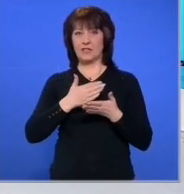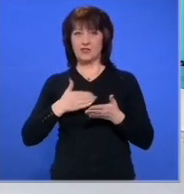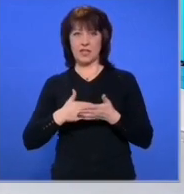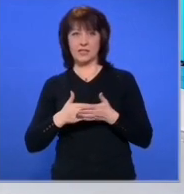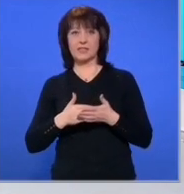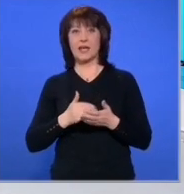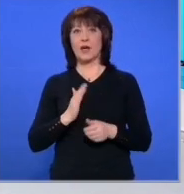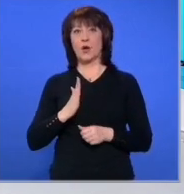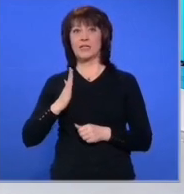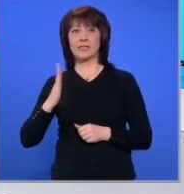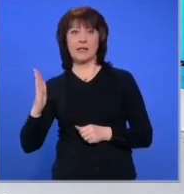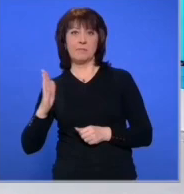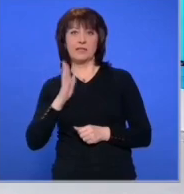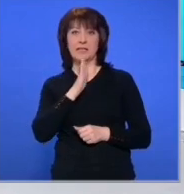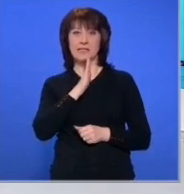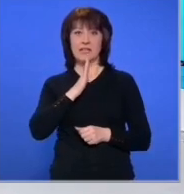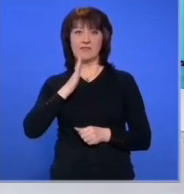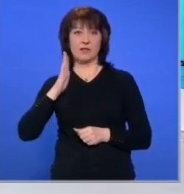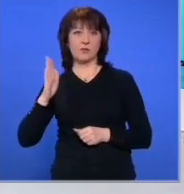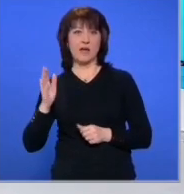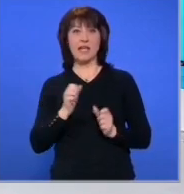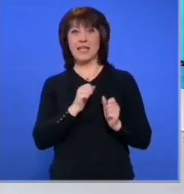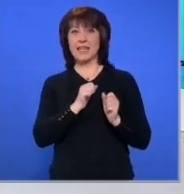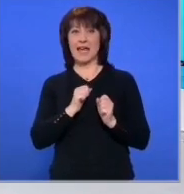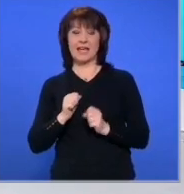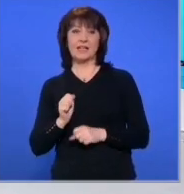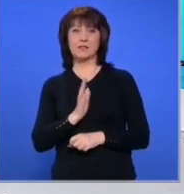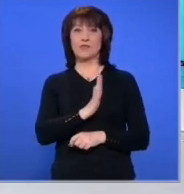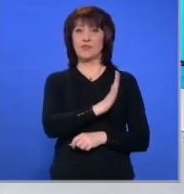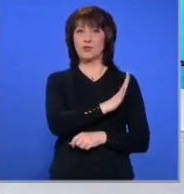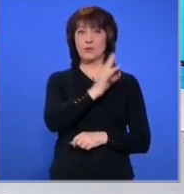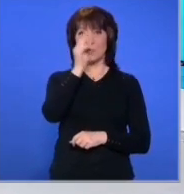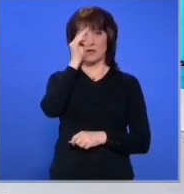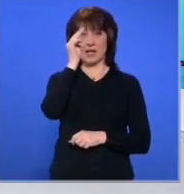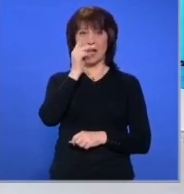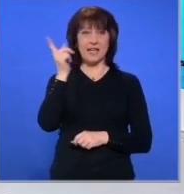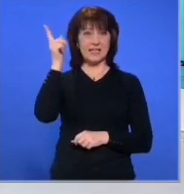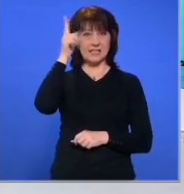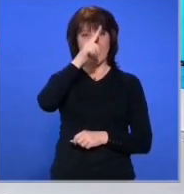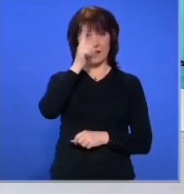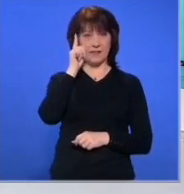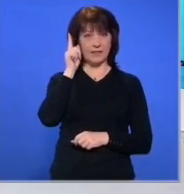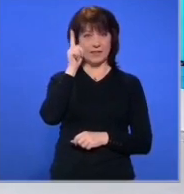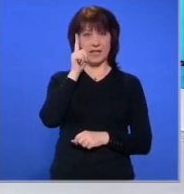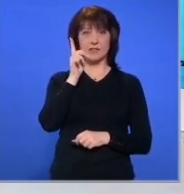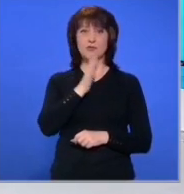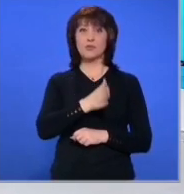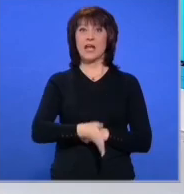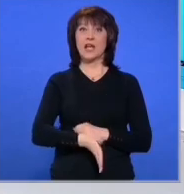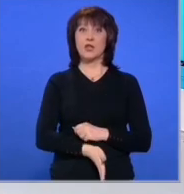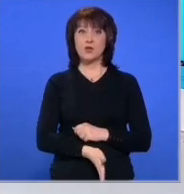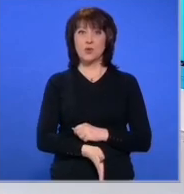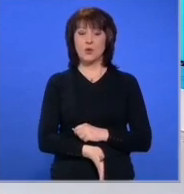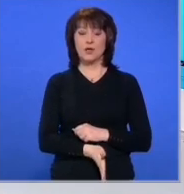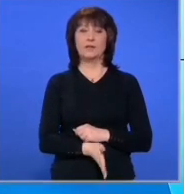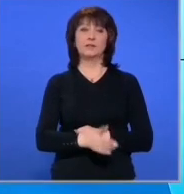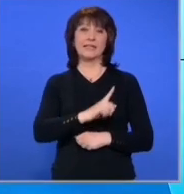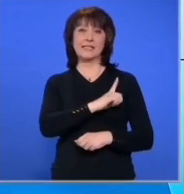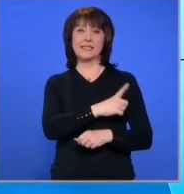от запад-северозапад, най-късно в източна България, където през целия ден ще остане от юг умерен до